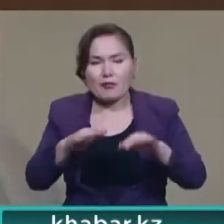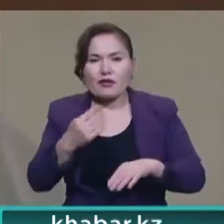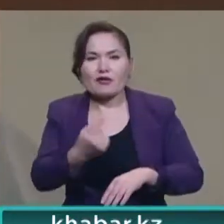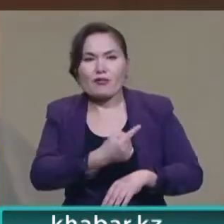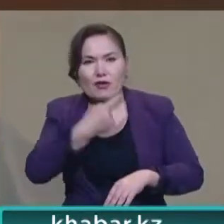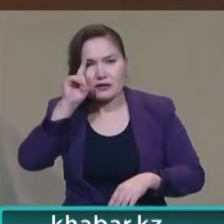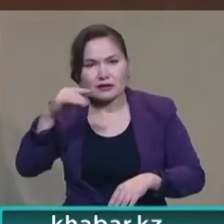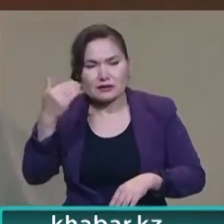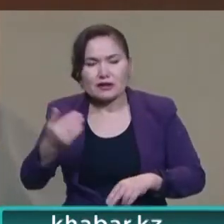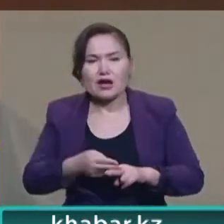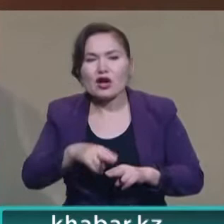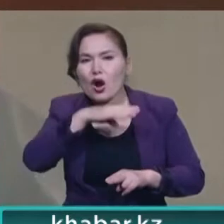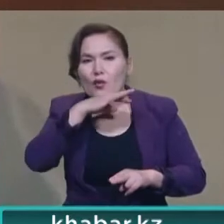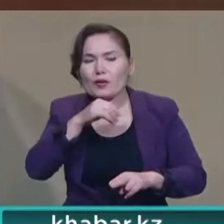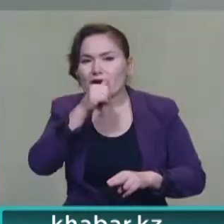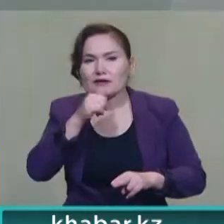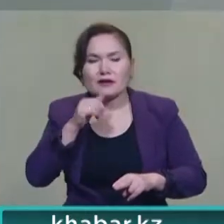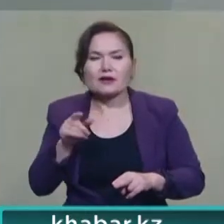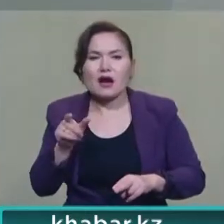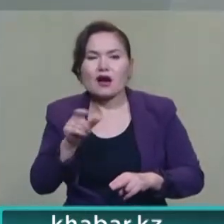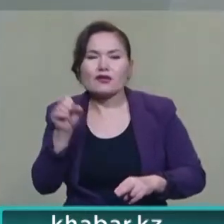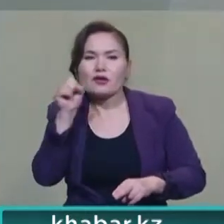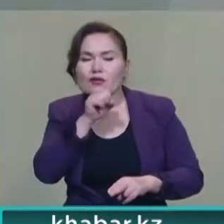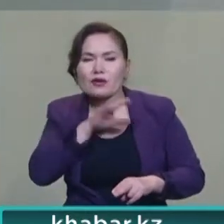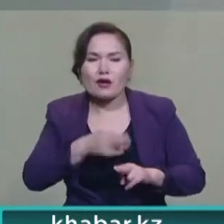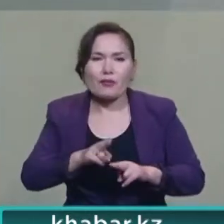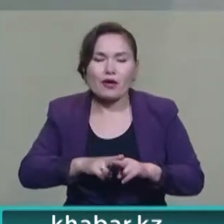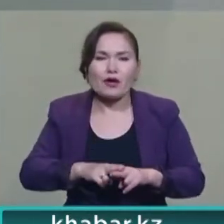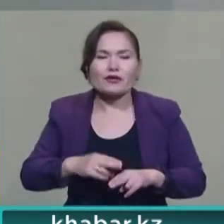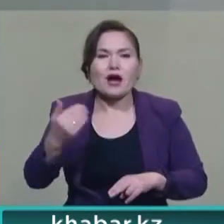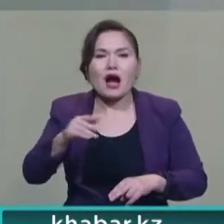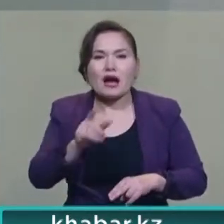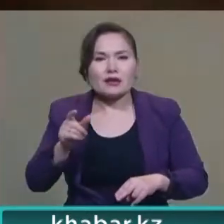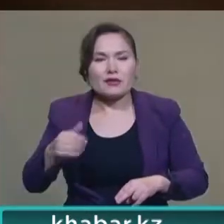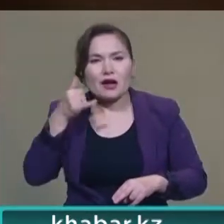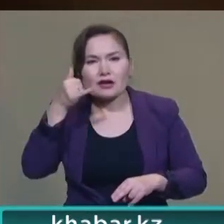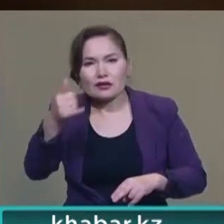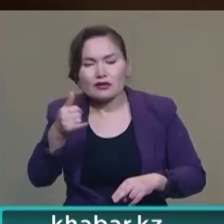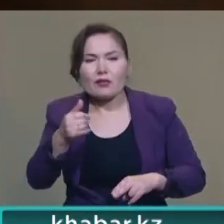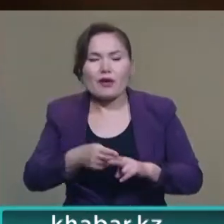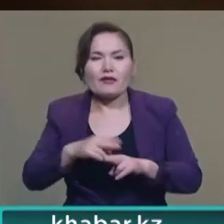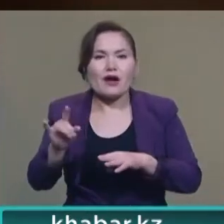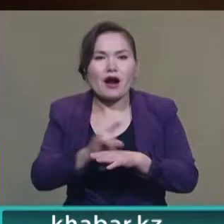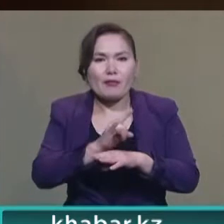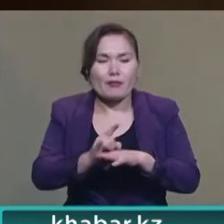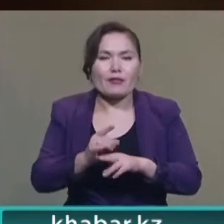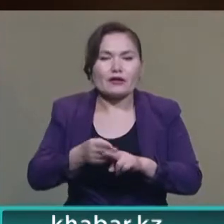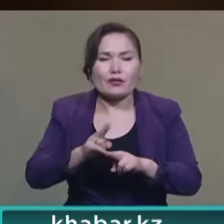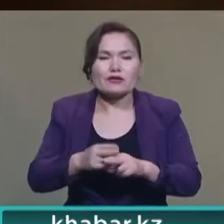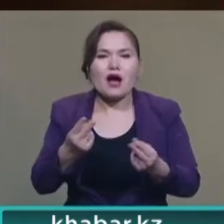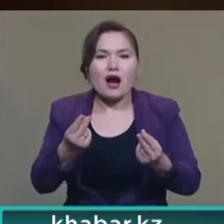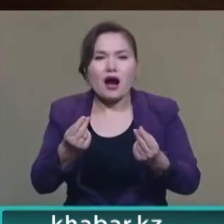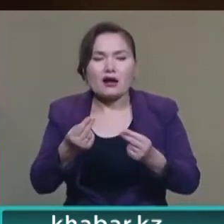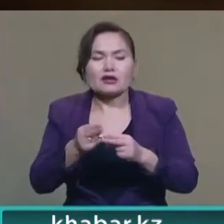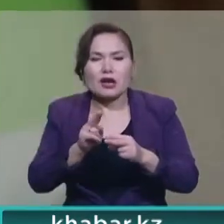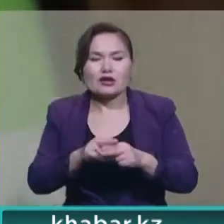сан түрлі амалға барады. Олардың көпшілігі тұрғындарға қоңырау шалып, өздерін банк қызметкері ретінде таныстырады. Қой терісін жамылған қасқырлар жеке мәліметтерді